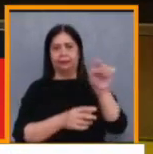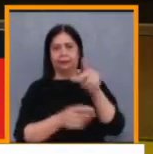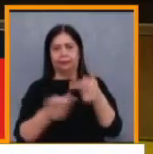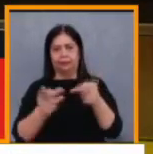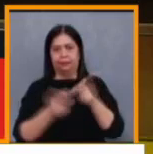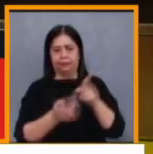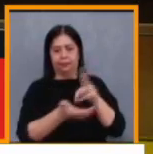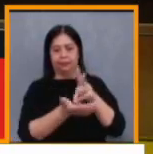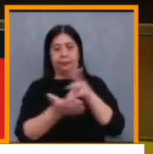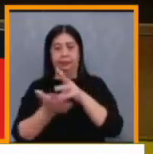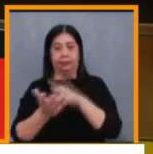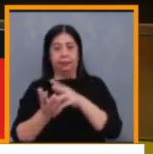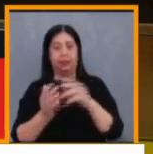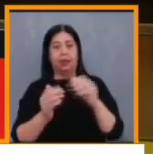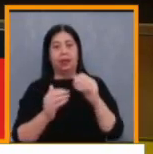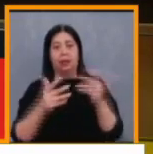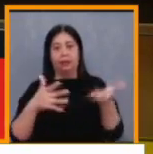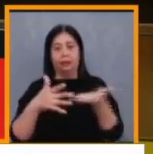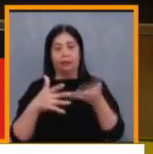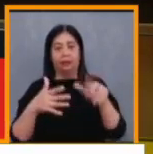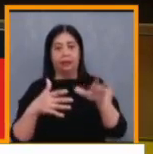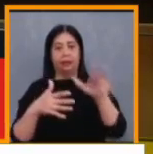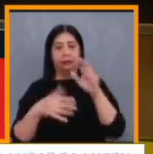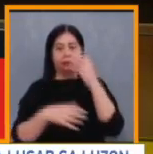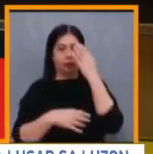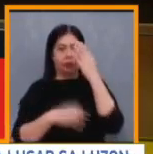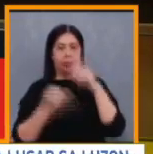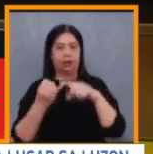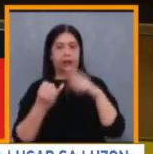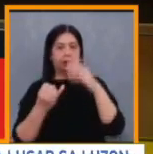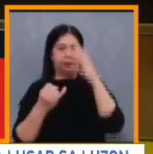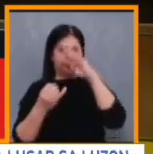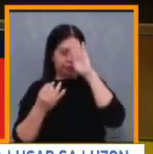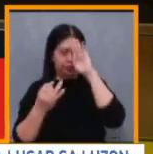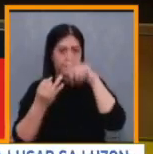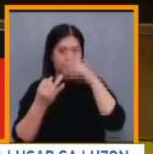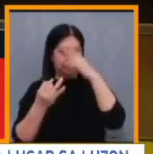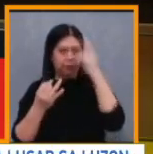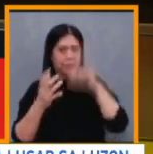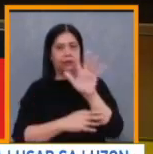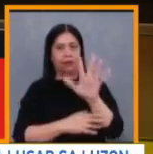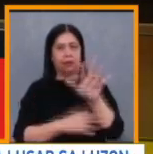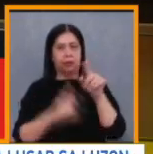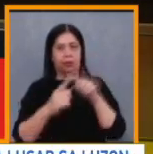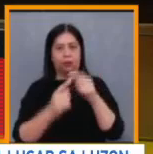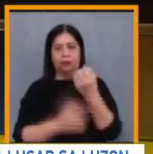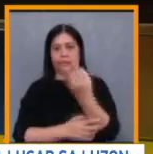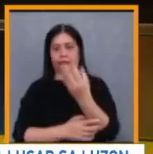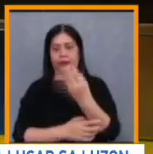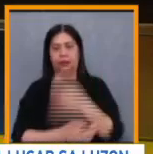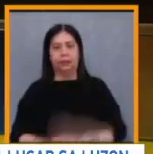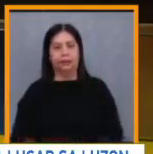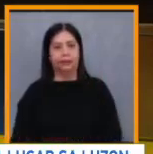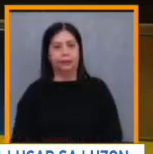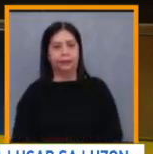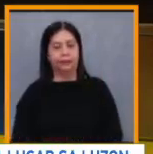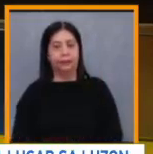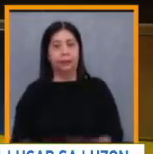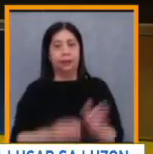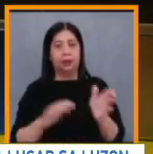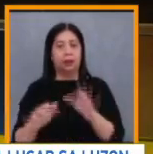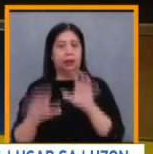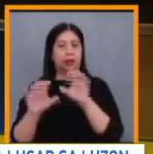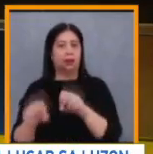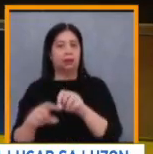Level 3 sa Bulacan, Cavite at Rizal simula po bukas, January 5 hanggang 15. Samantala, arestado sa Maynila ang